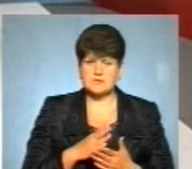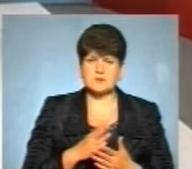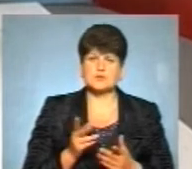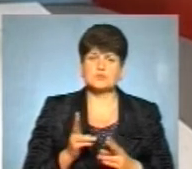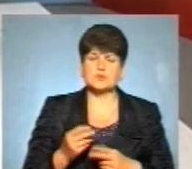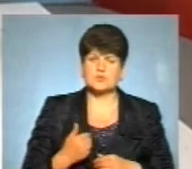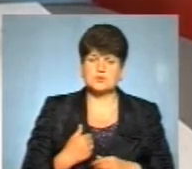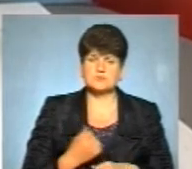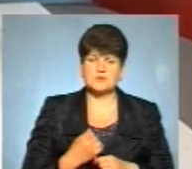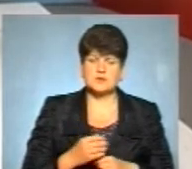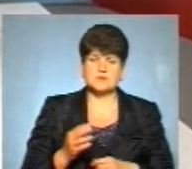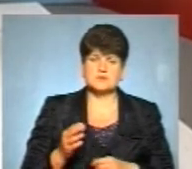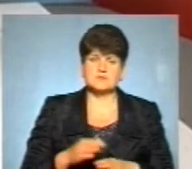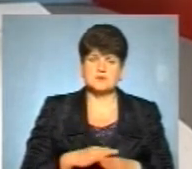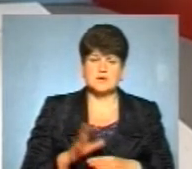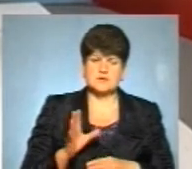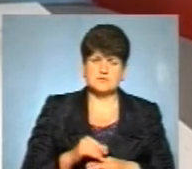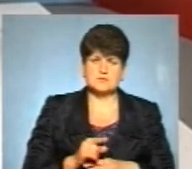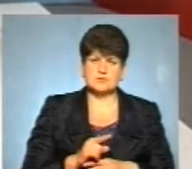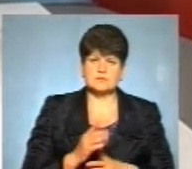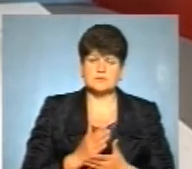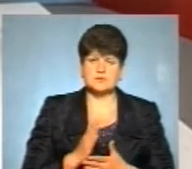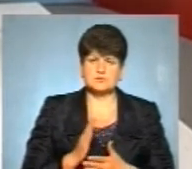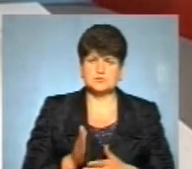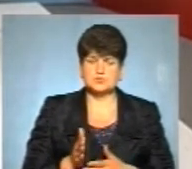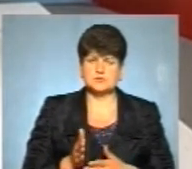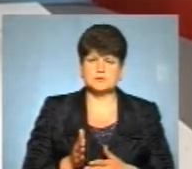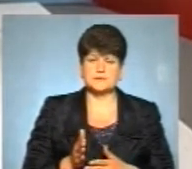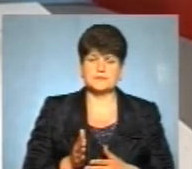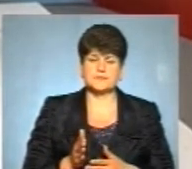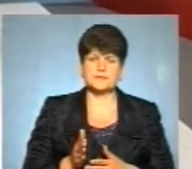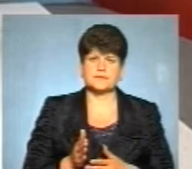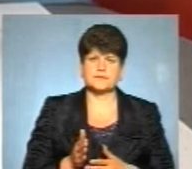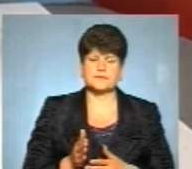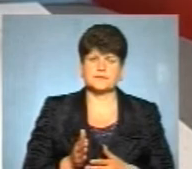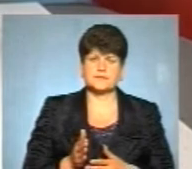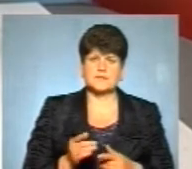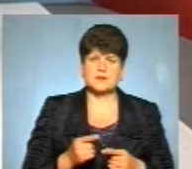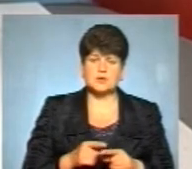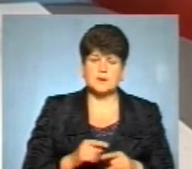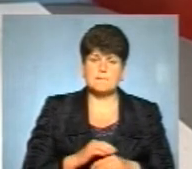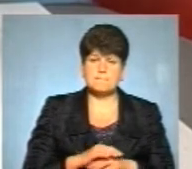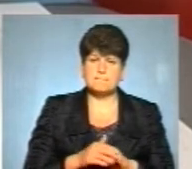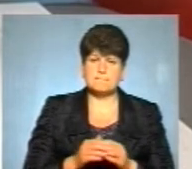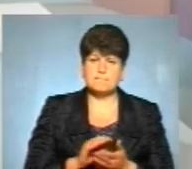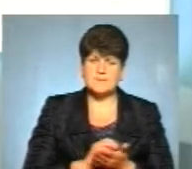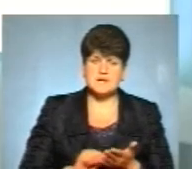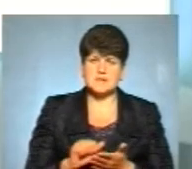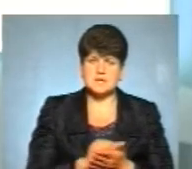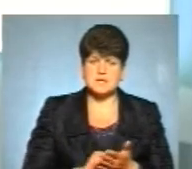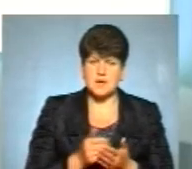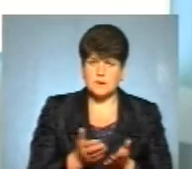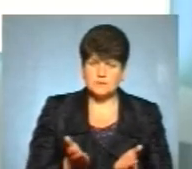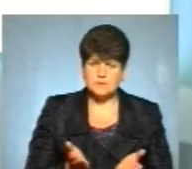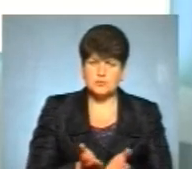працювати з дотриманням всіх цих протиепідемічних норм, має бути технологія миття посуду, де дотримується